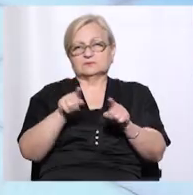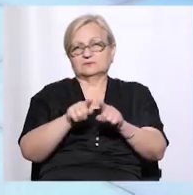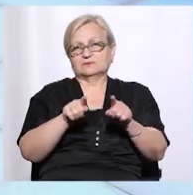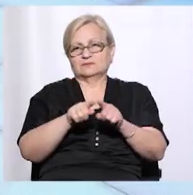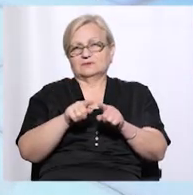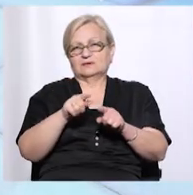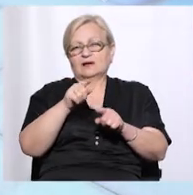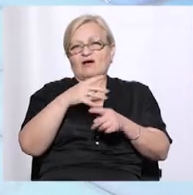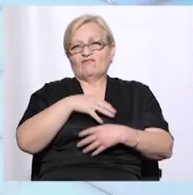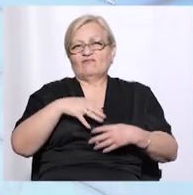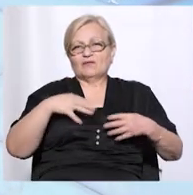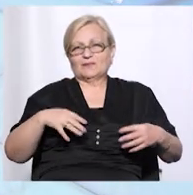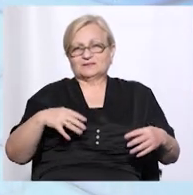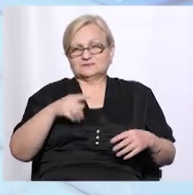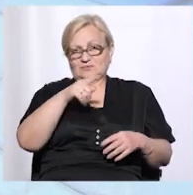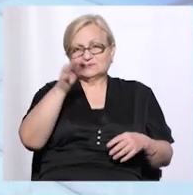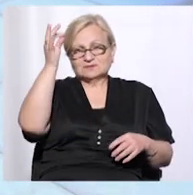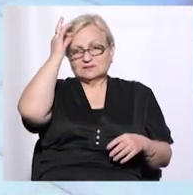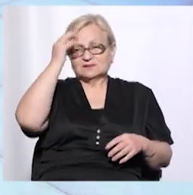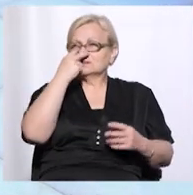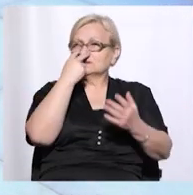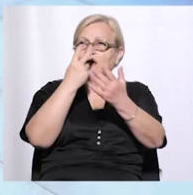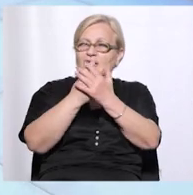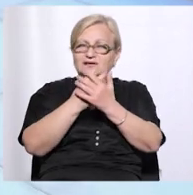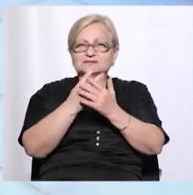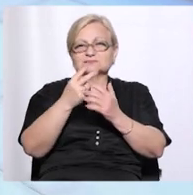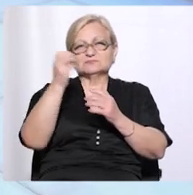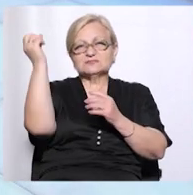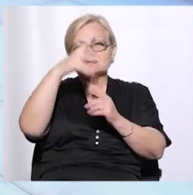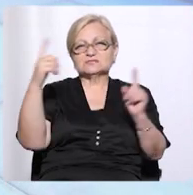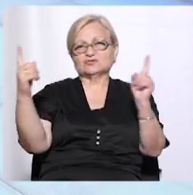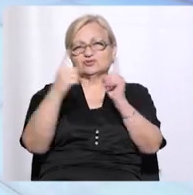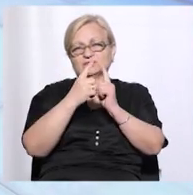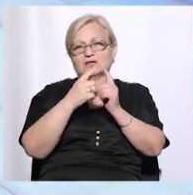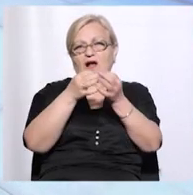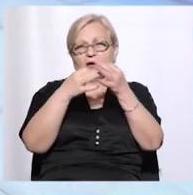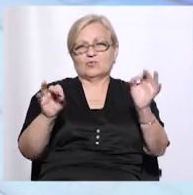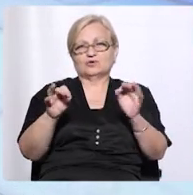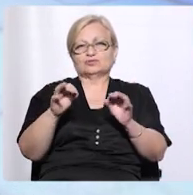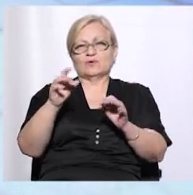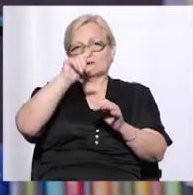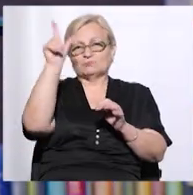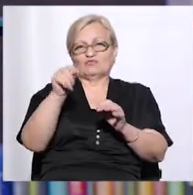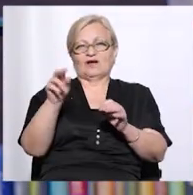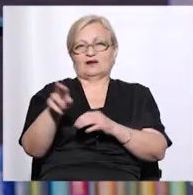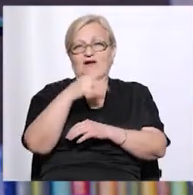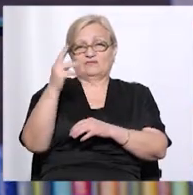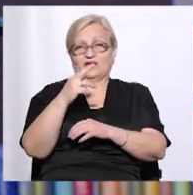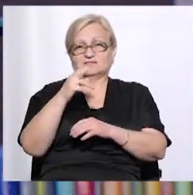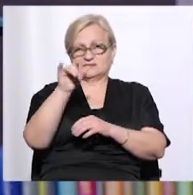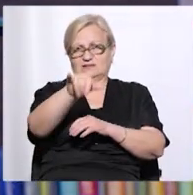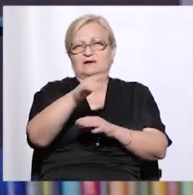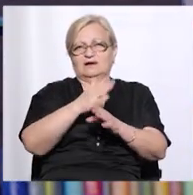მოტაცება ვეფხისტყაოსანს გაგახსენებთ, ნახეს მზისა შესაყრელად გამოეშვა მთვარე გველსა, ჩვენ ვიცით ეს რასაც ნიშნავს,